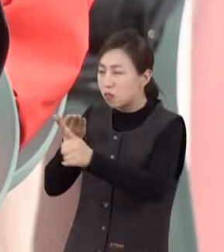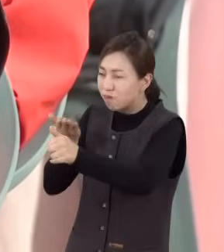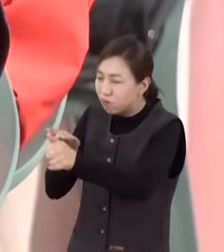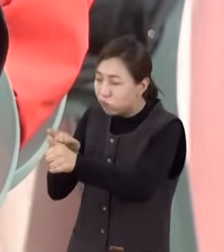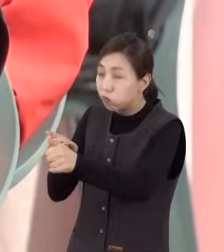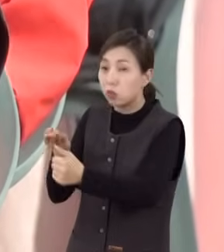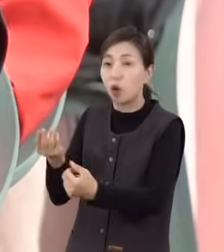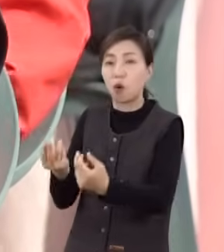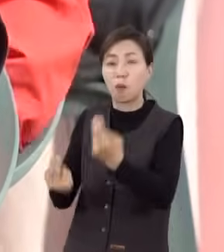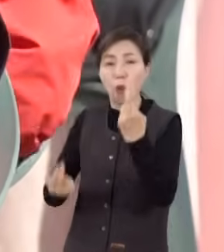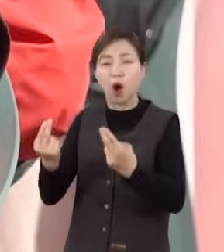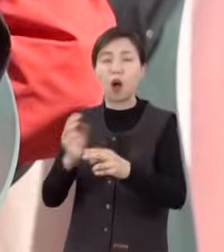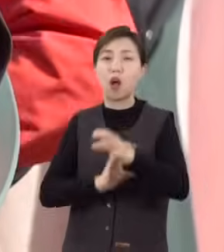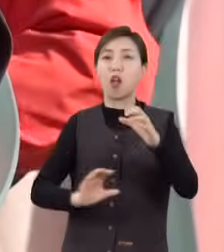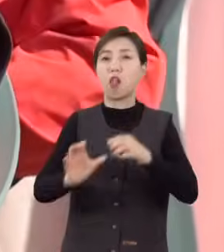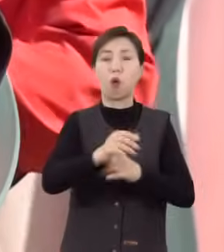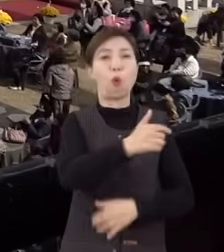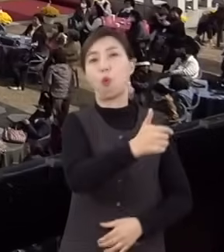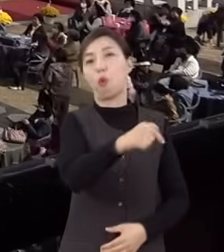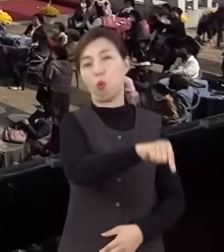믿습니까, 여러분? 예.